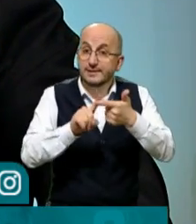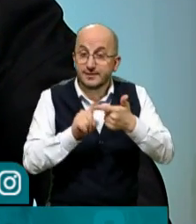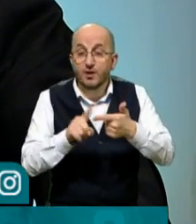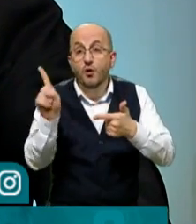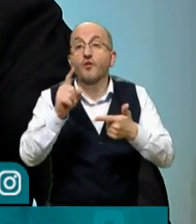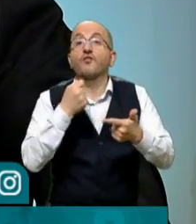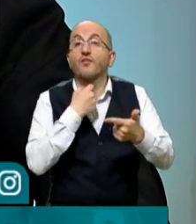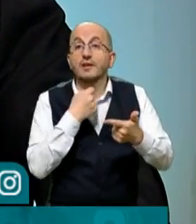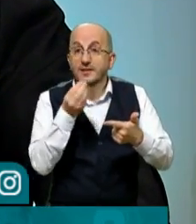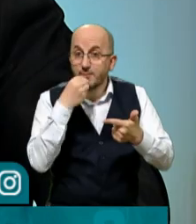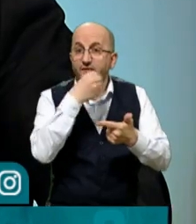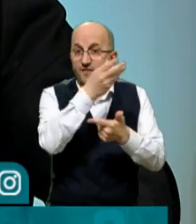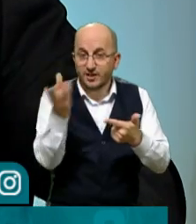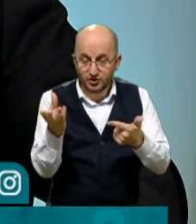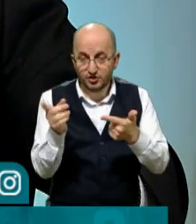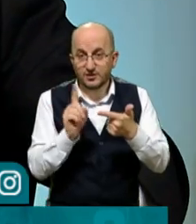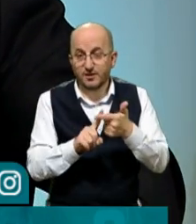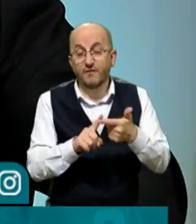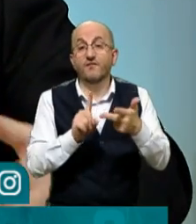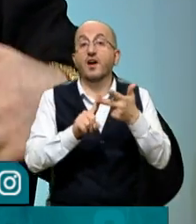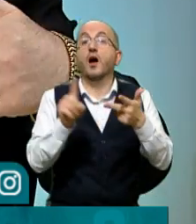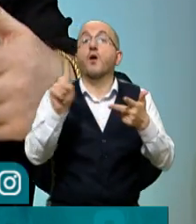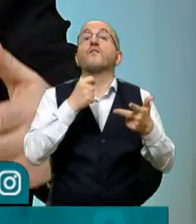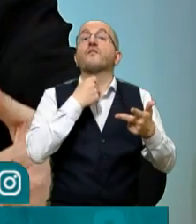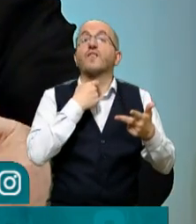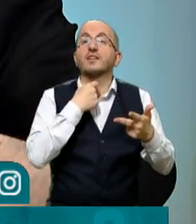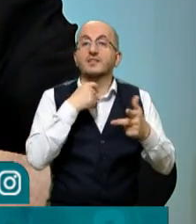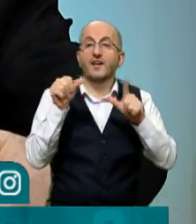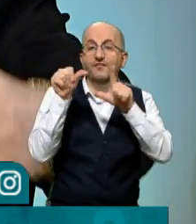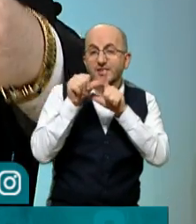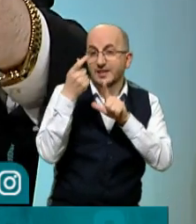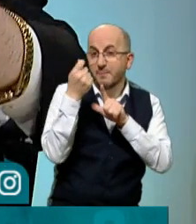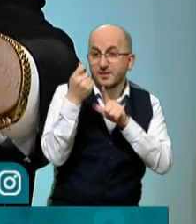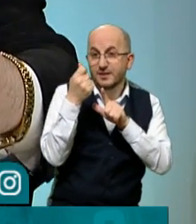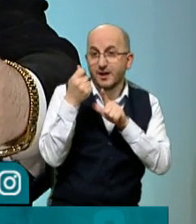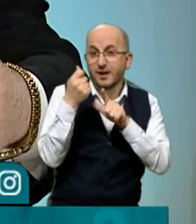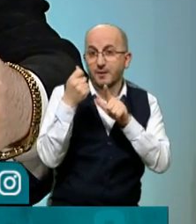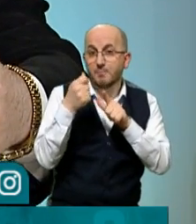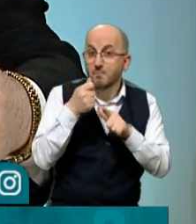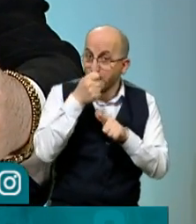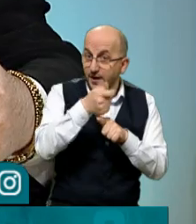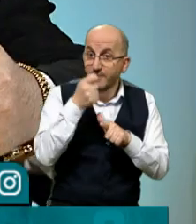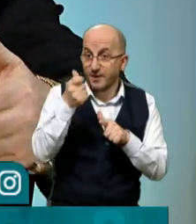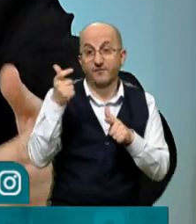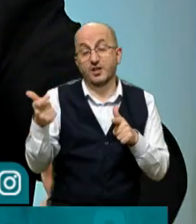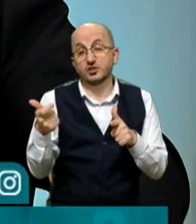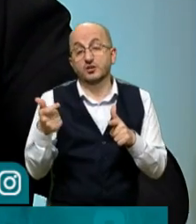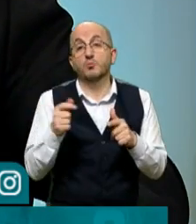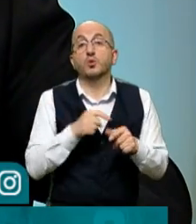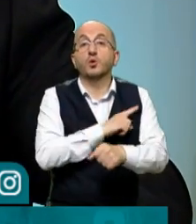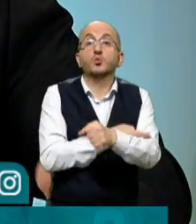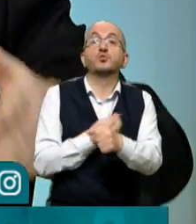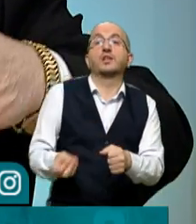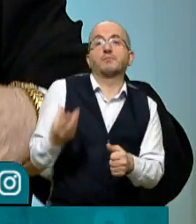10 fakire doyuracak veya 10 fakire birer fitre miktarı bir meblağ para verecek. Buna da